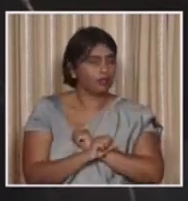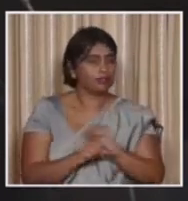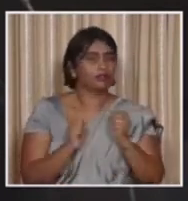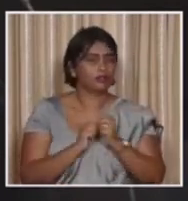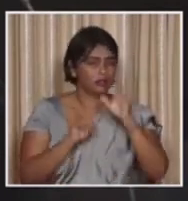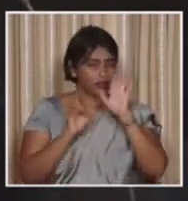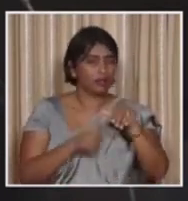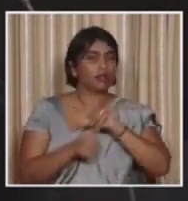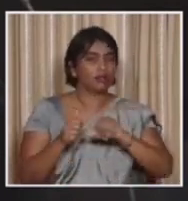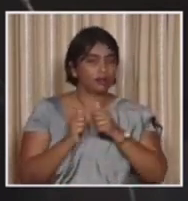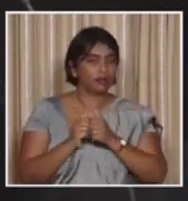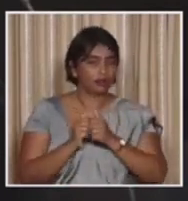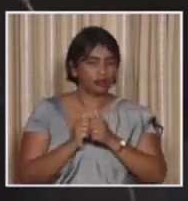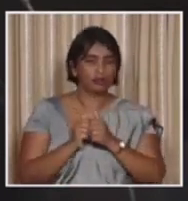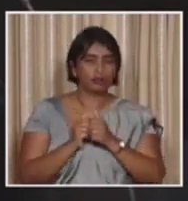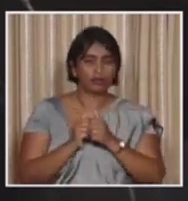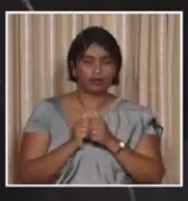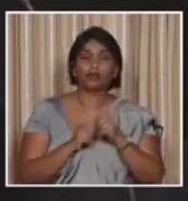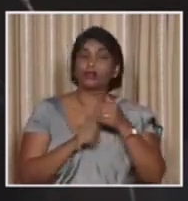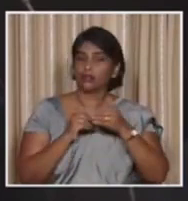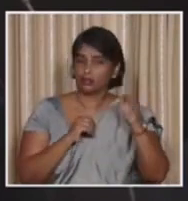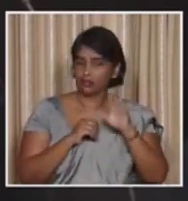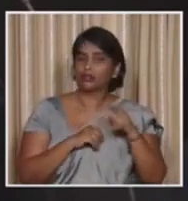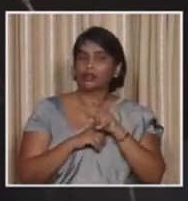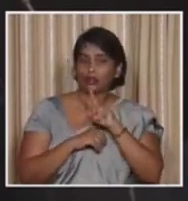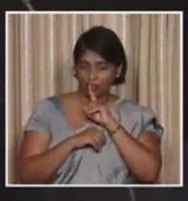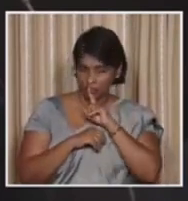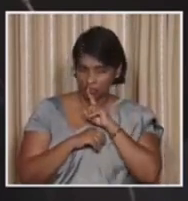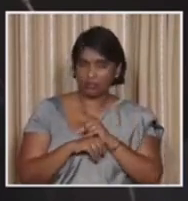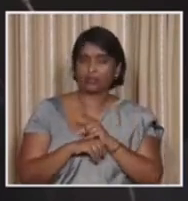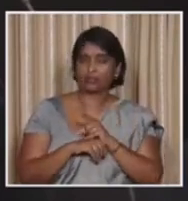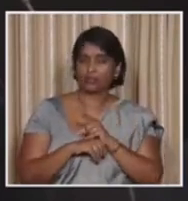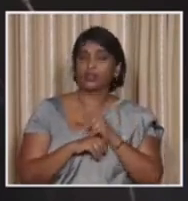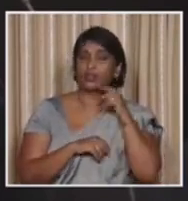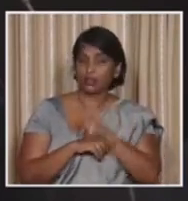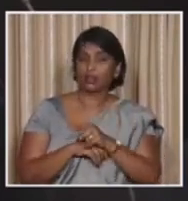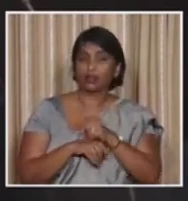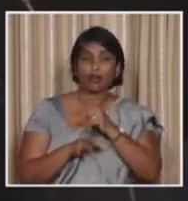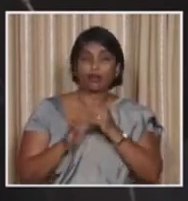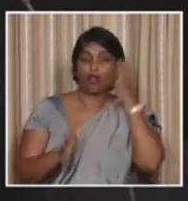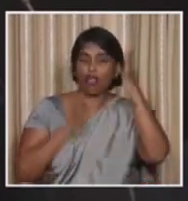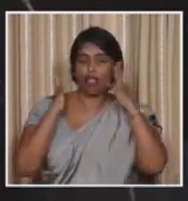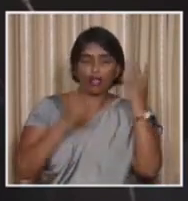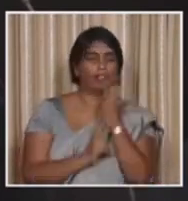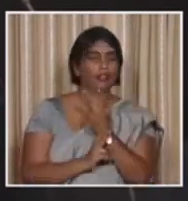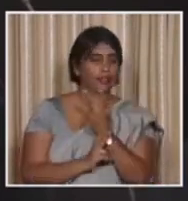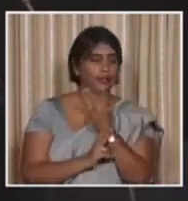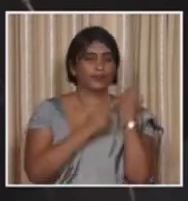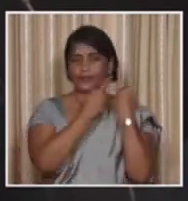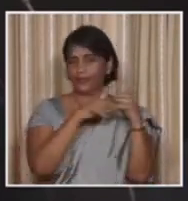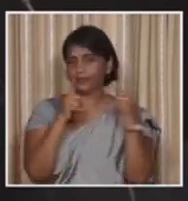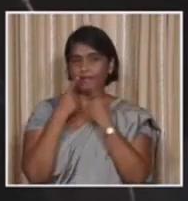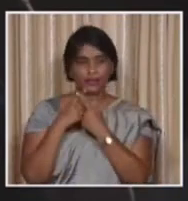කරන ආයතනය බවට මම ඉවර කරනවා. පත් වෙමින් තියනවා කියන එක ඉතාමත්ම පැහැදිලි. මේ ඉන්නේ ලෝක දෙකක. මේක තමයි